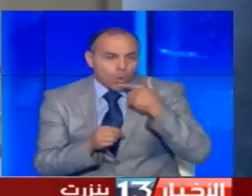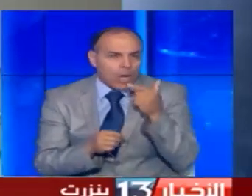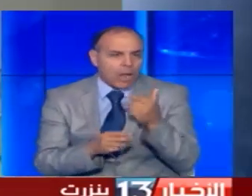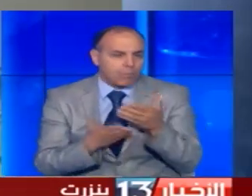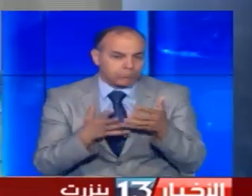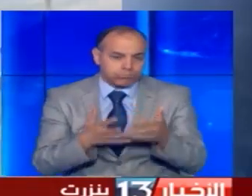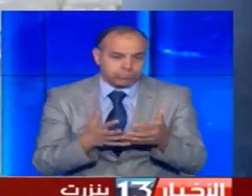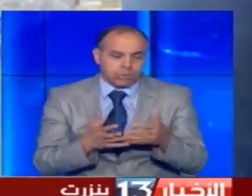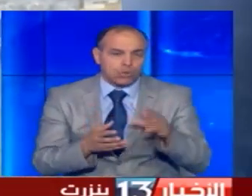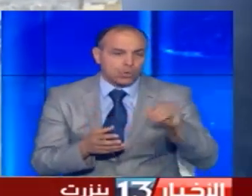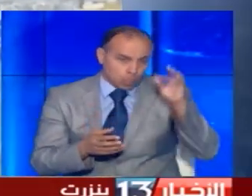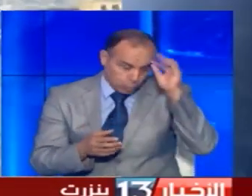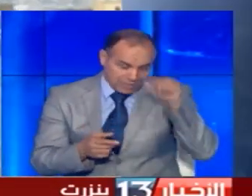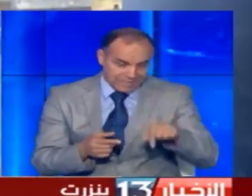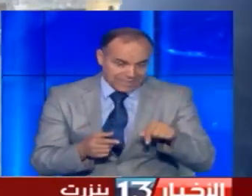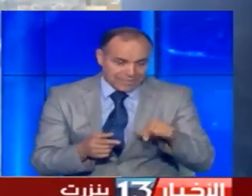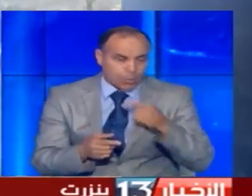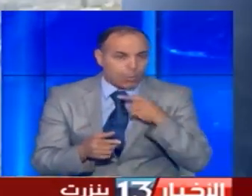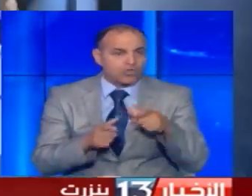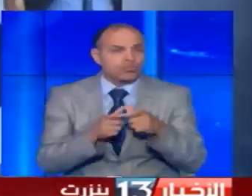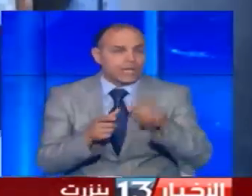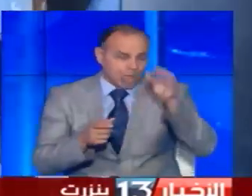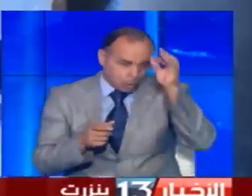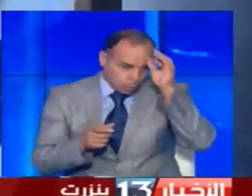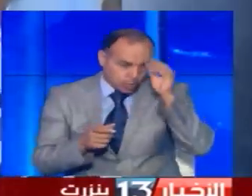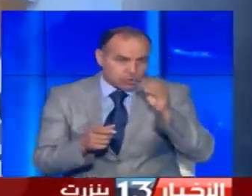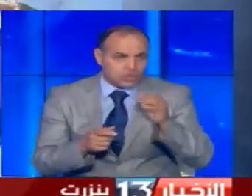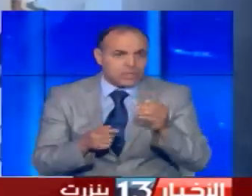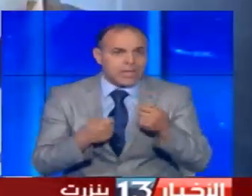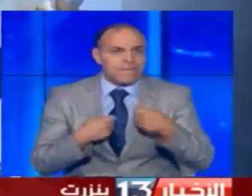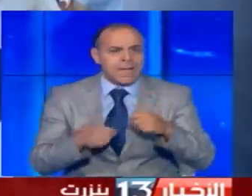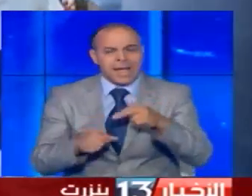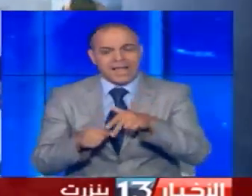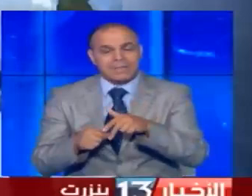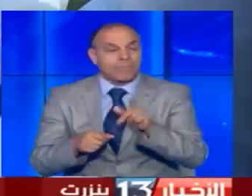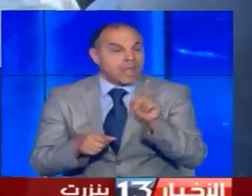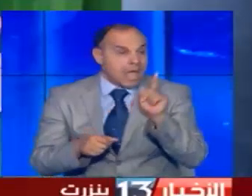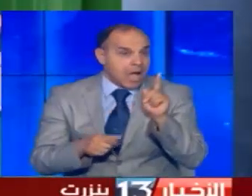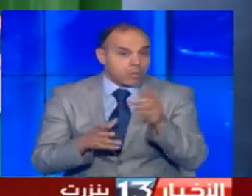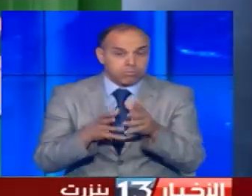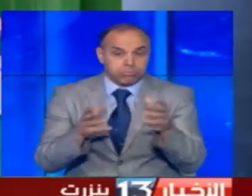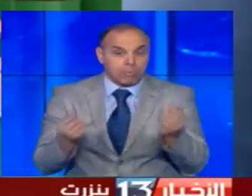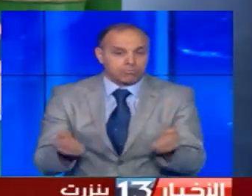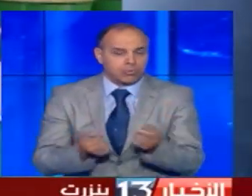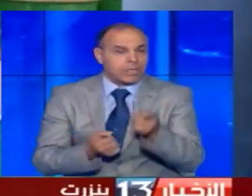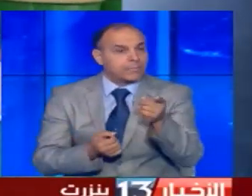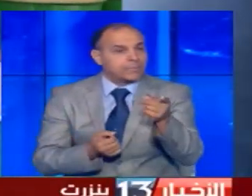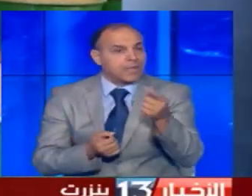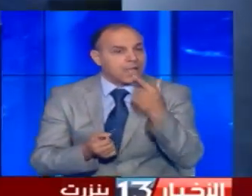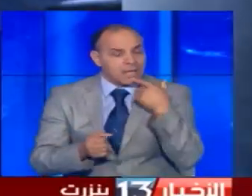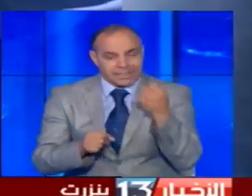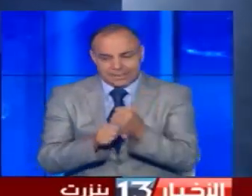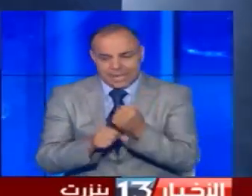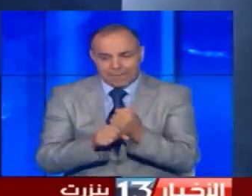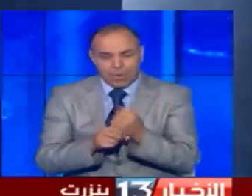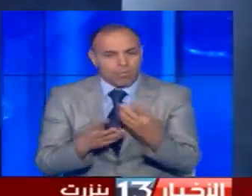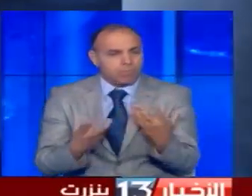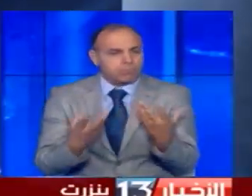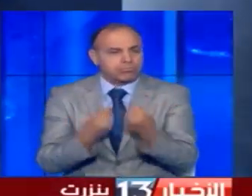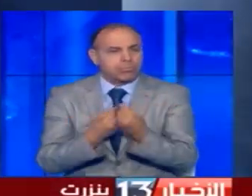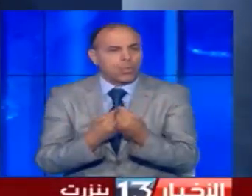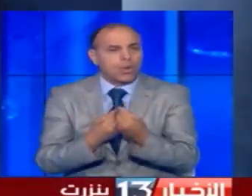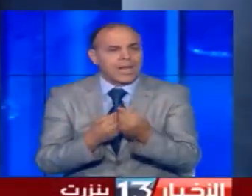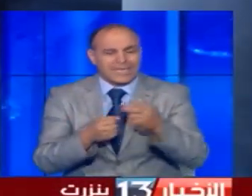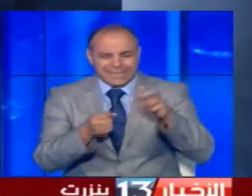حاجيات السوق الوطنيه والشركه التونسيه لمواد الجديد هذه المنشاه الحيويه التي تعمل على تجميع ومشكله